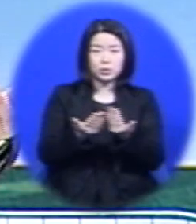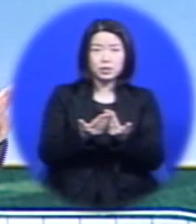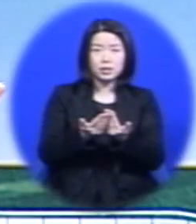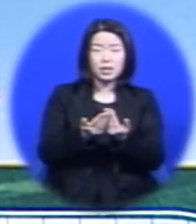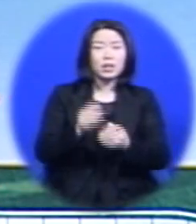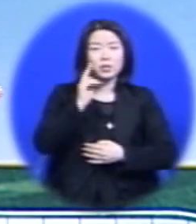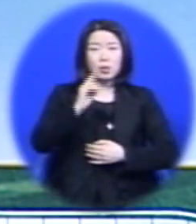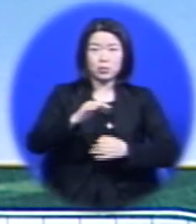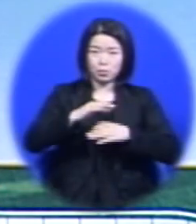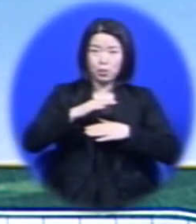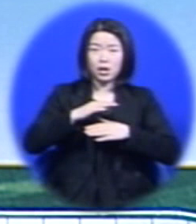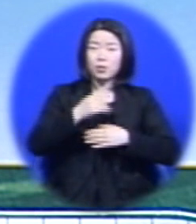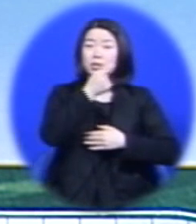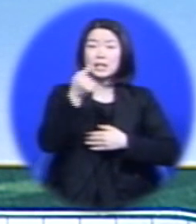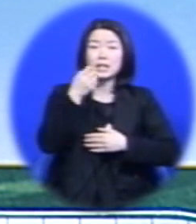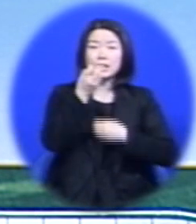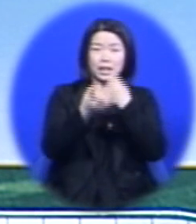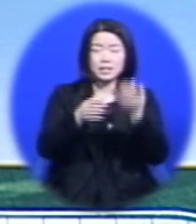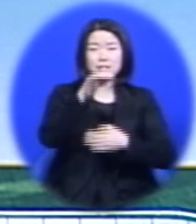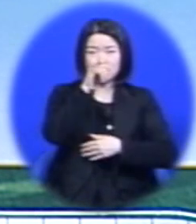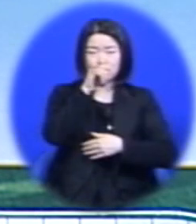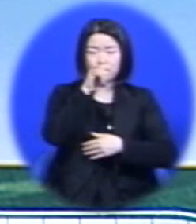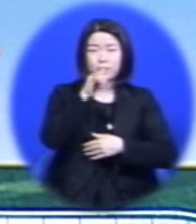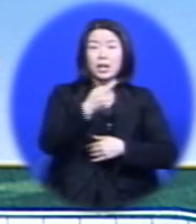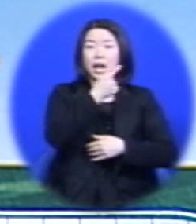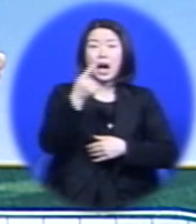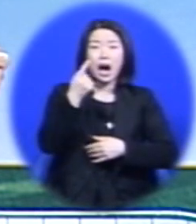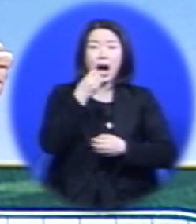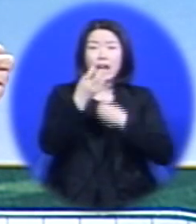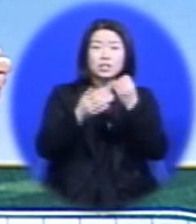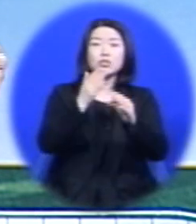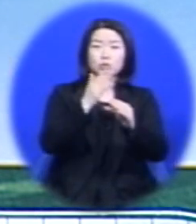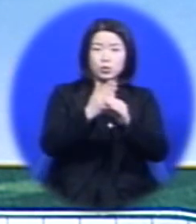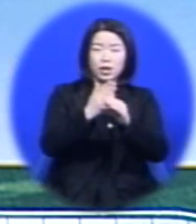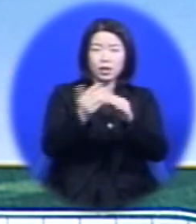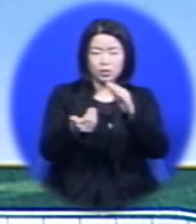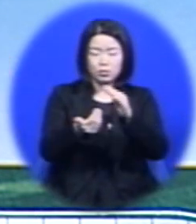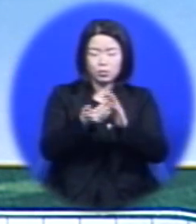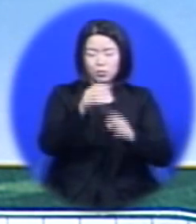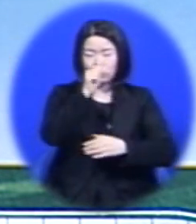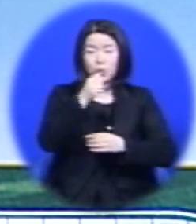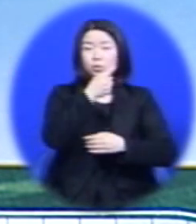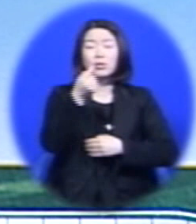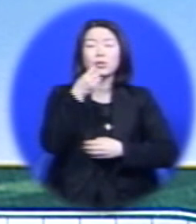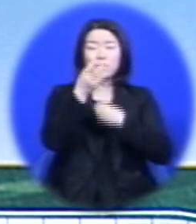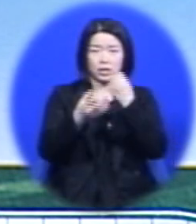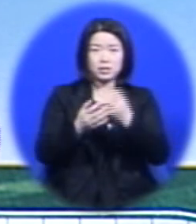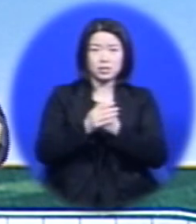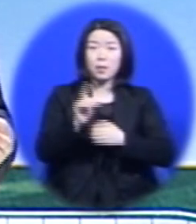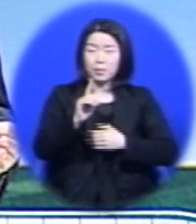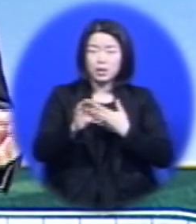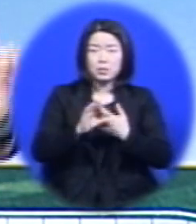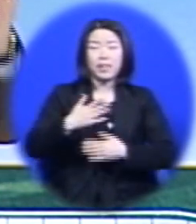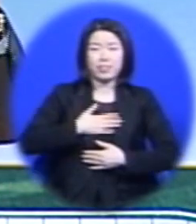너무나 놀라운 간증이 있습니다. 간증 중에 간증입니다. 나 같은 죄인이 예수님을